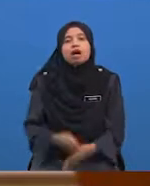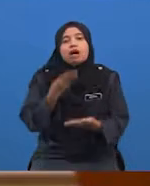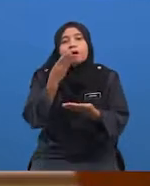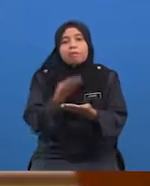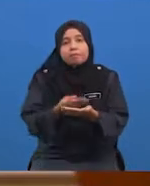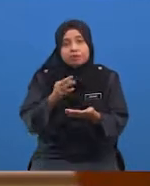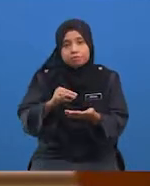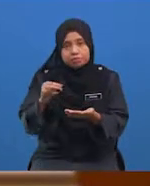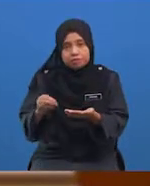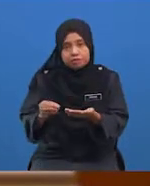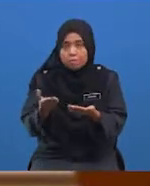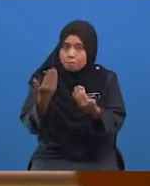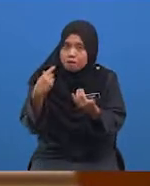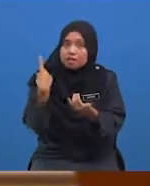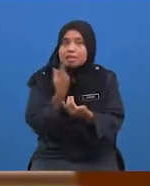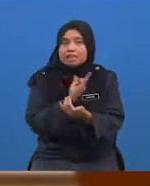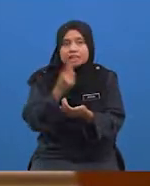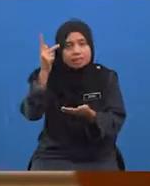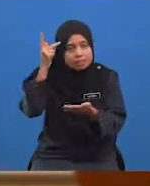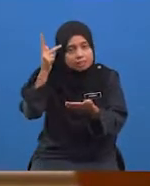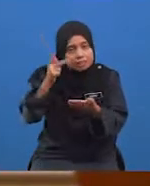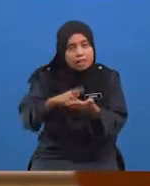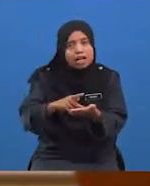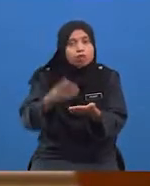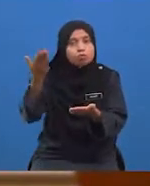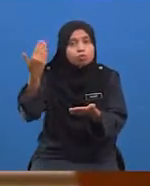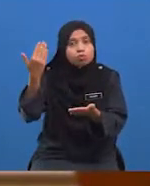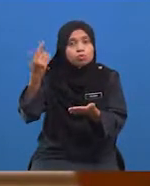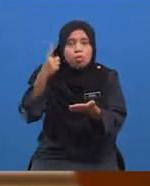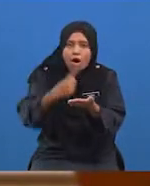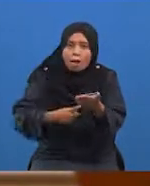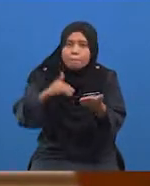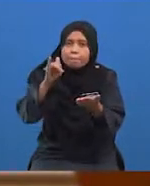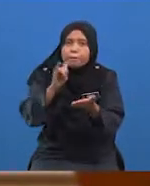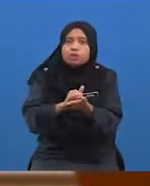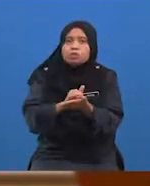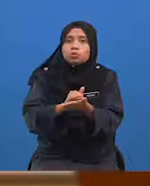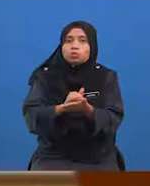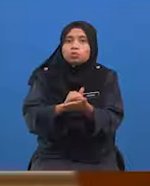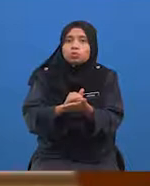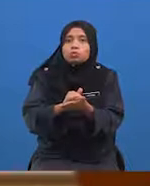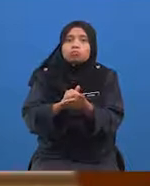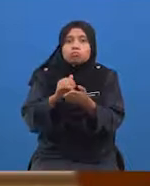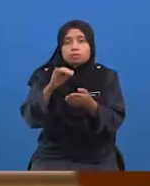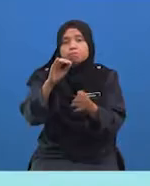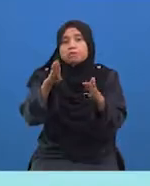Baiklah, murid-murid. Mari kita kenal dahulu apa itu istilah